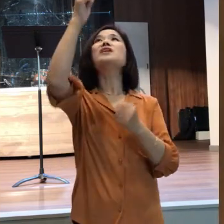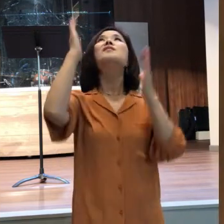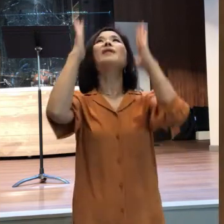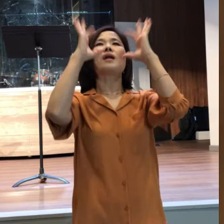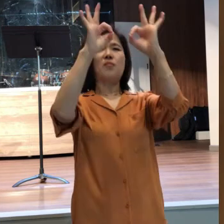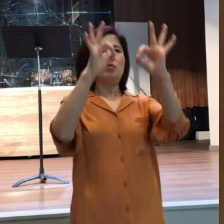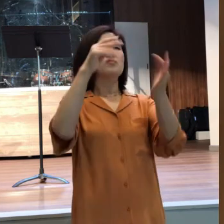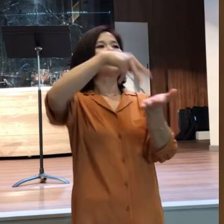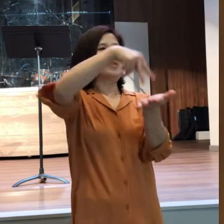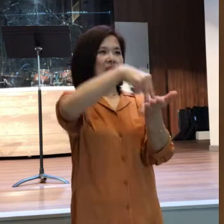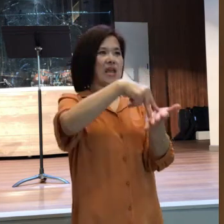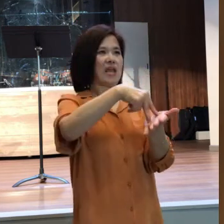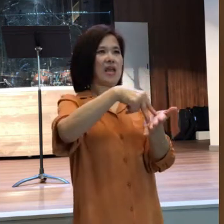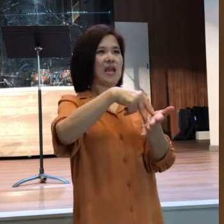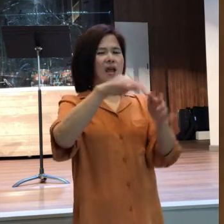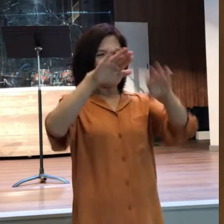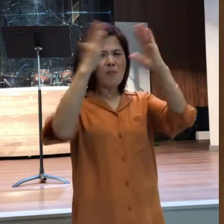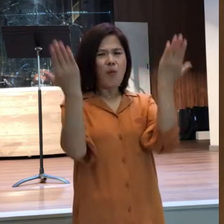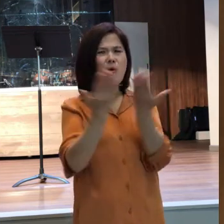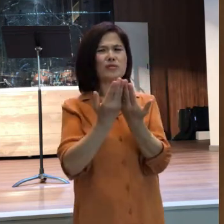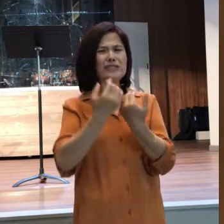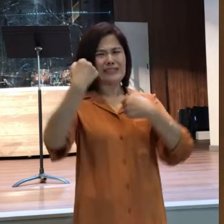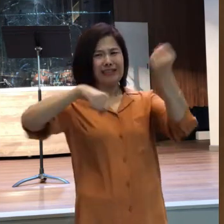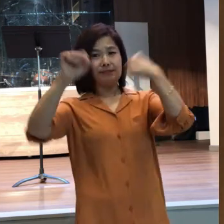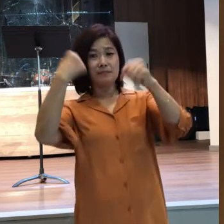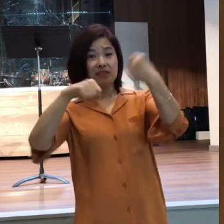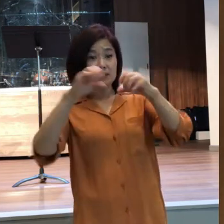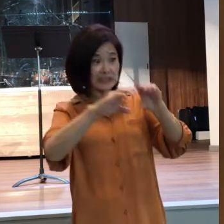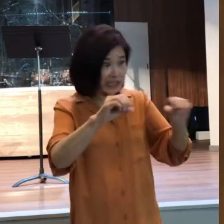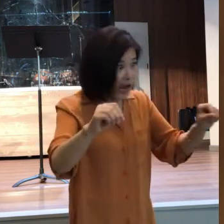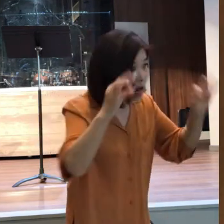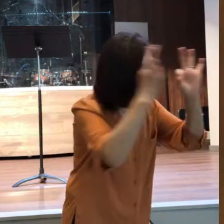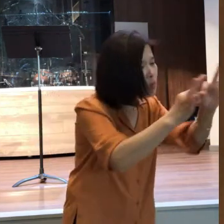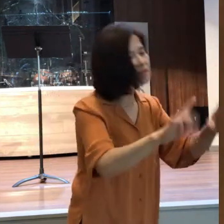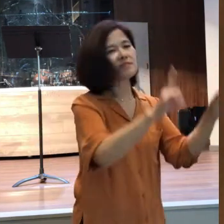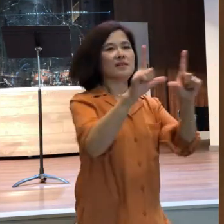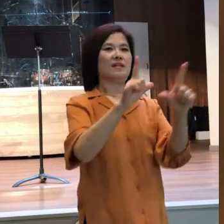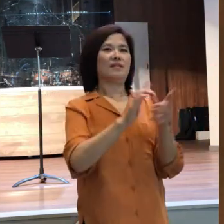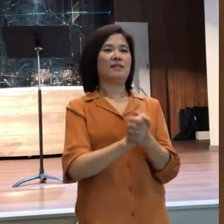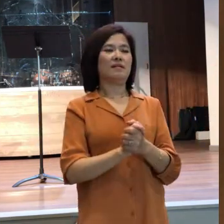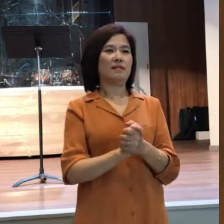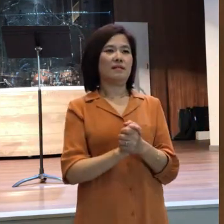존재예요. 모든 짐승은 땅을 보고 살아요.